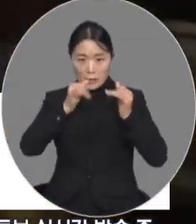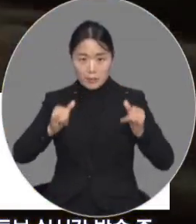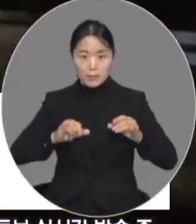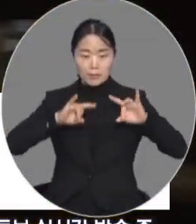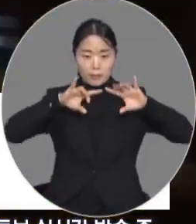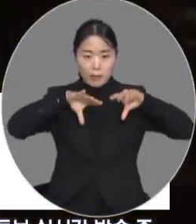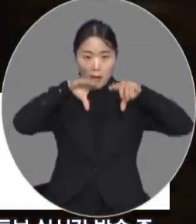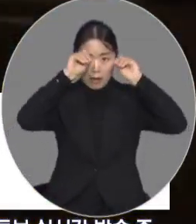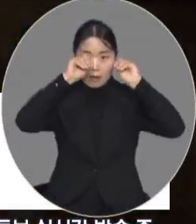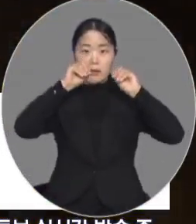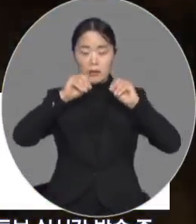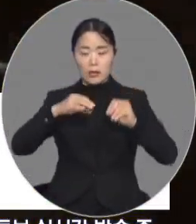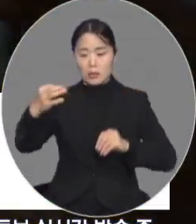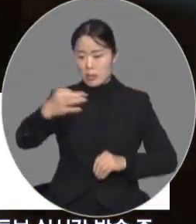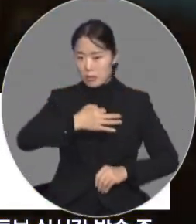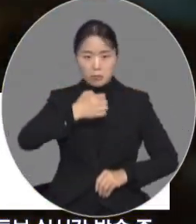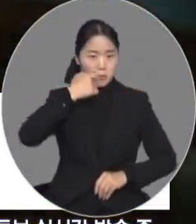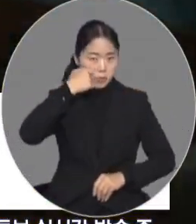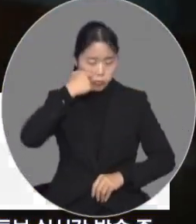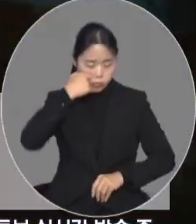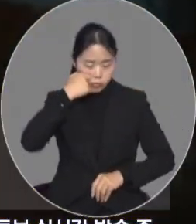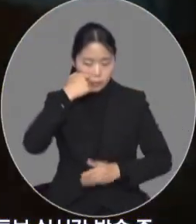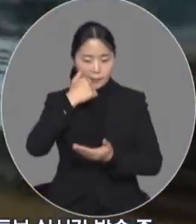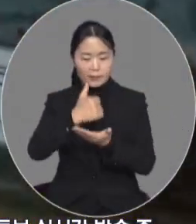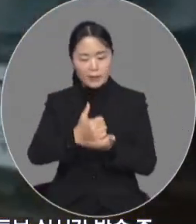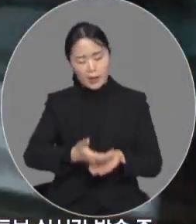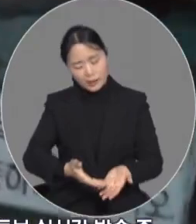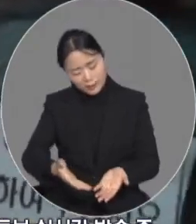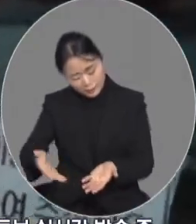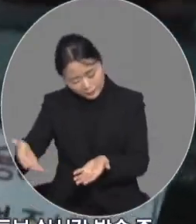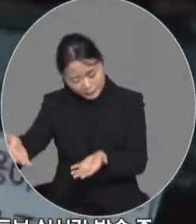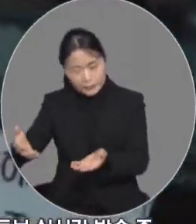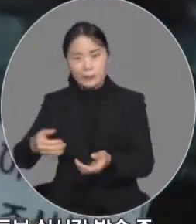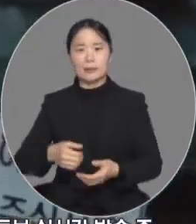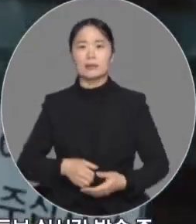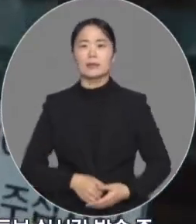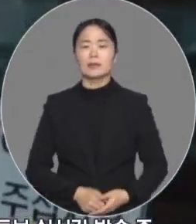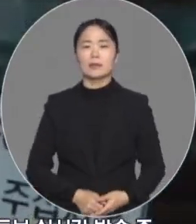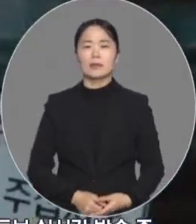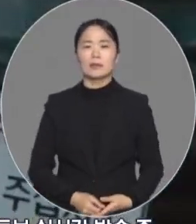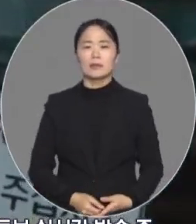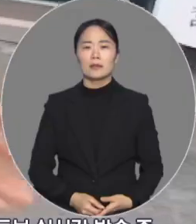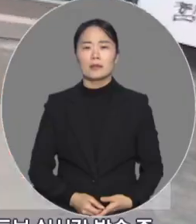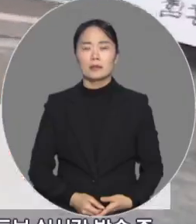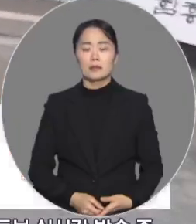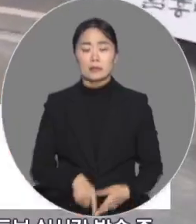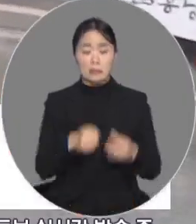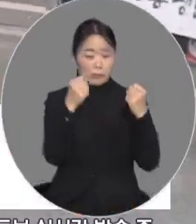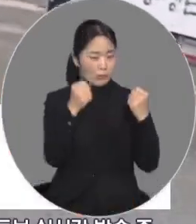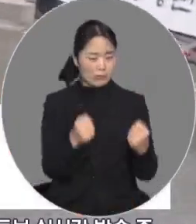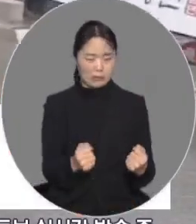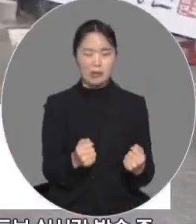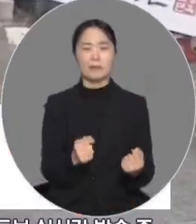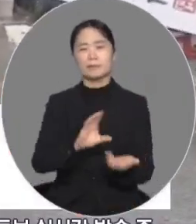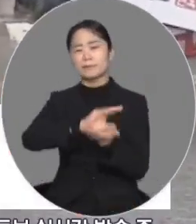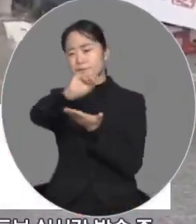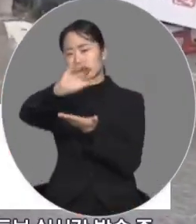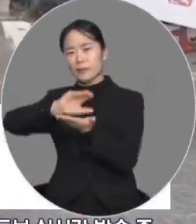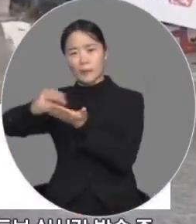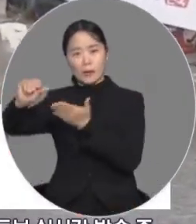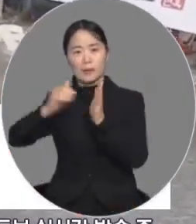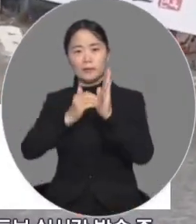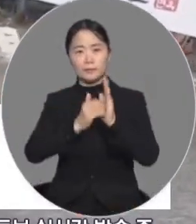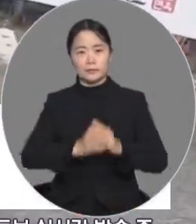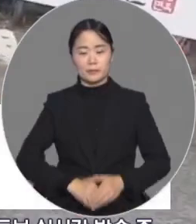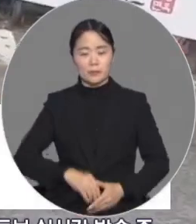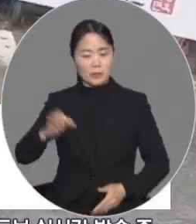탓에 돈도 받지 못한 채 손님을 그대로 내보내야 했습니다. 어떤 손님도 나갔었어요, 아까 조금 전에. 다 나가셔서 그